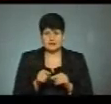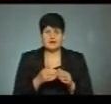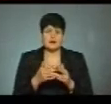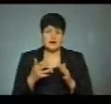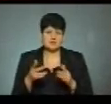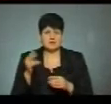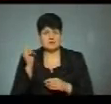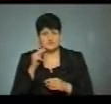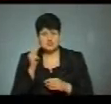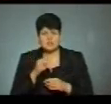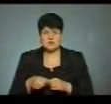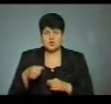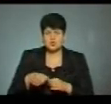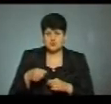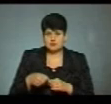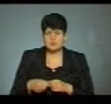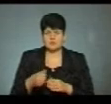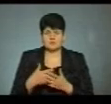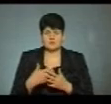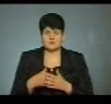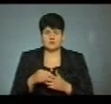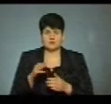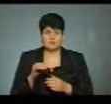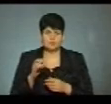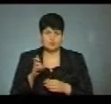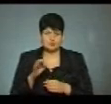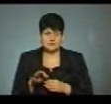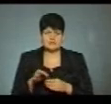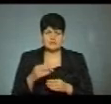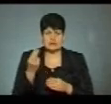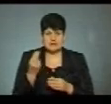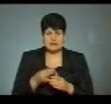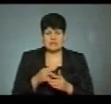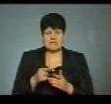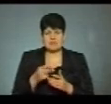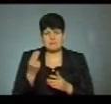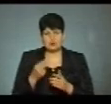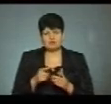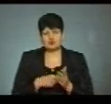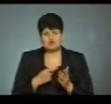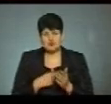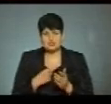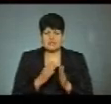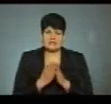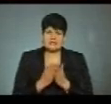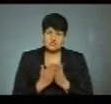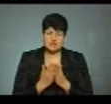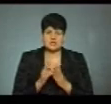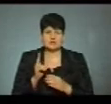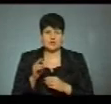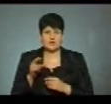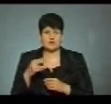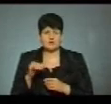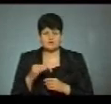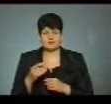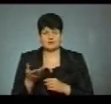він навчався, там сумка, тубус, картини, такі малюночки, зошити, книжки з коледжу, які він